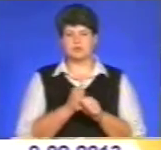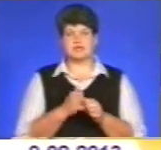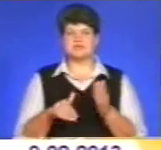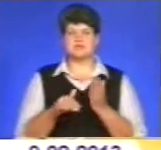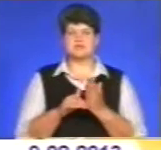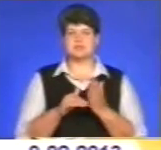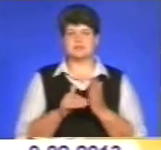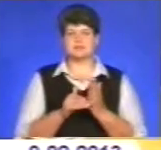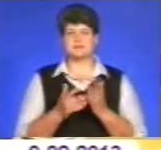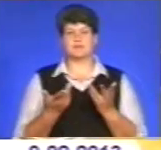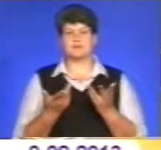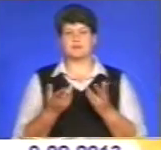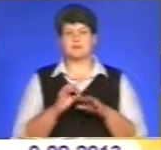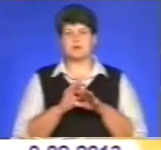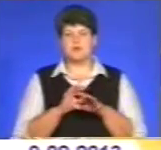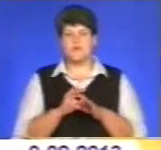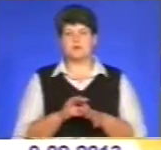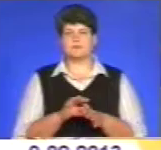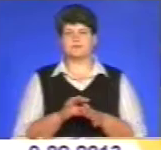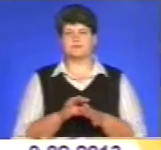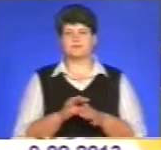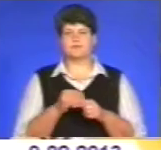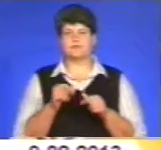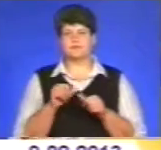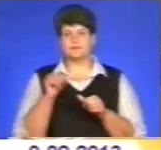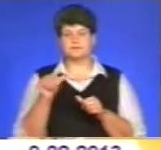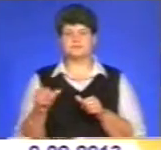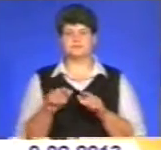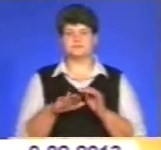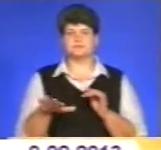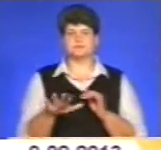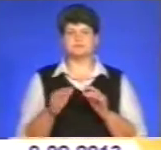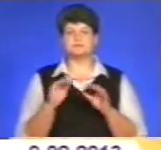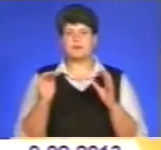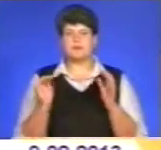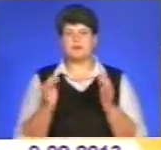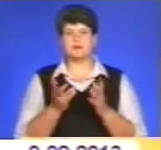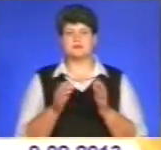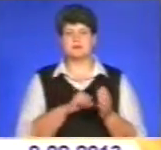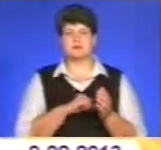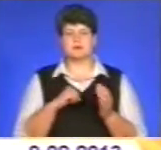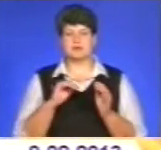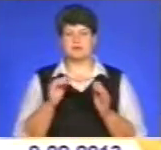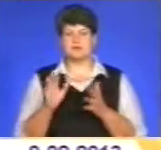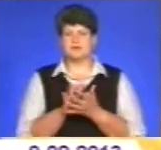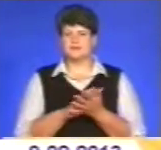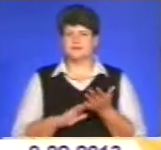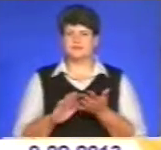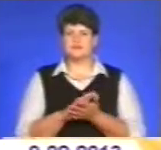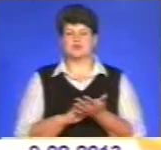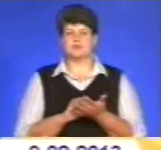при ограничених ресурсах ми проводимо, звісно, в определенных зонах, там, де найбільше зношене обладнання. Ви знаєте, ми